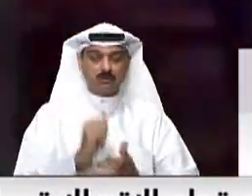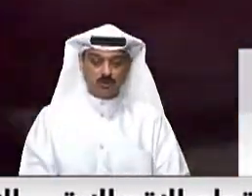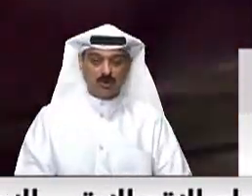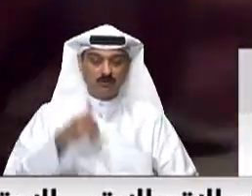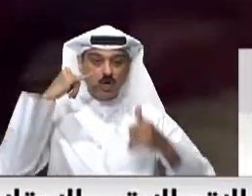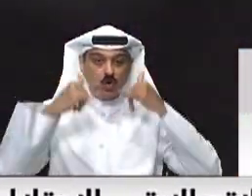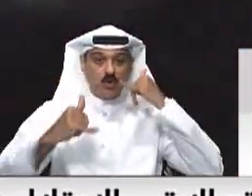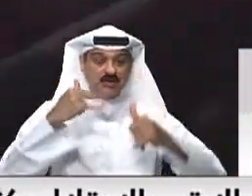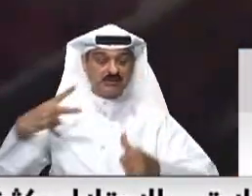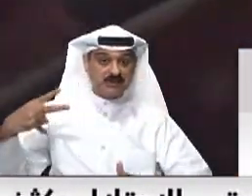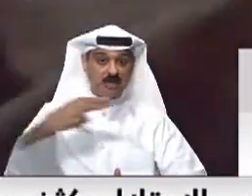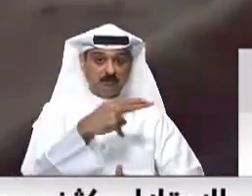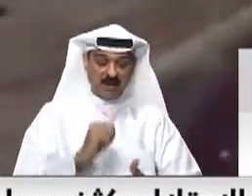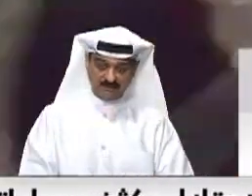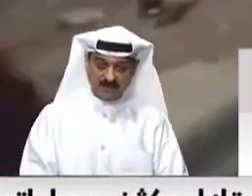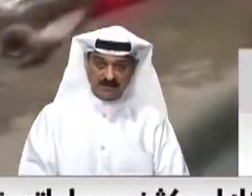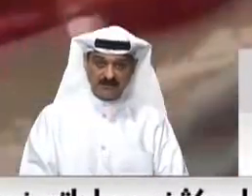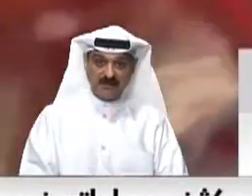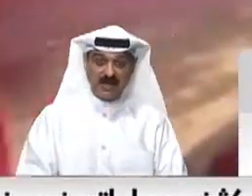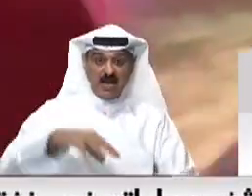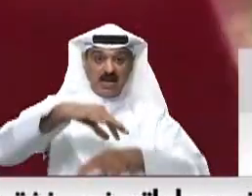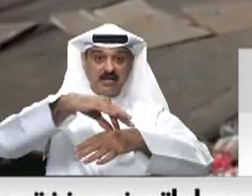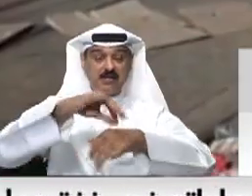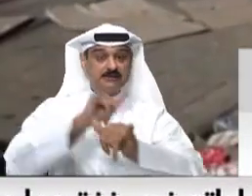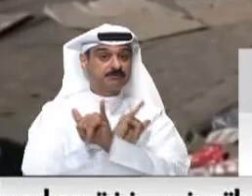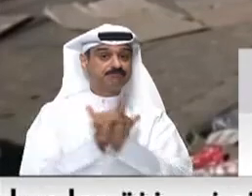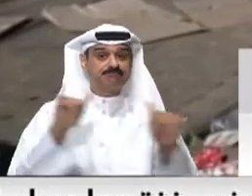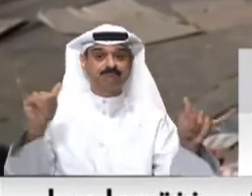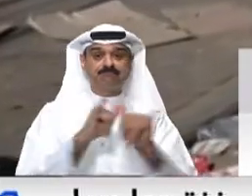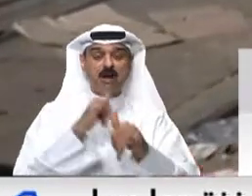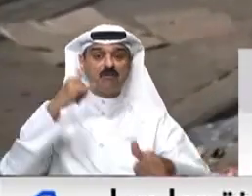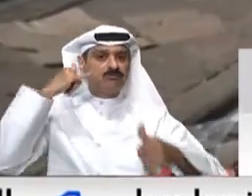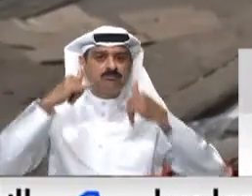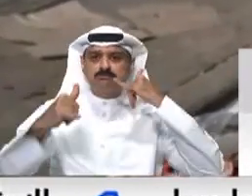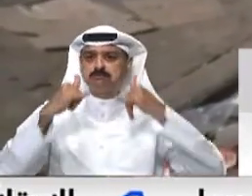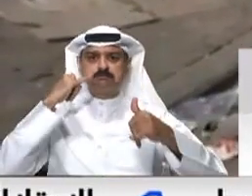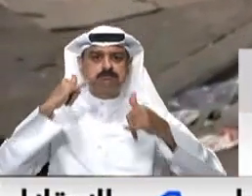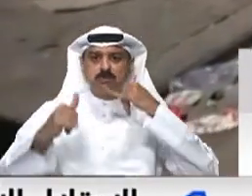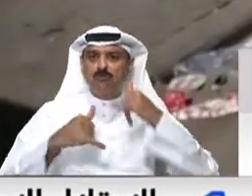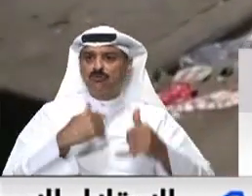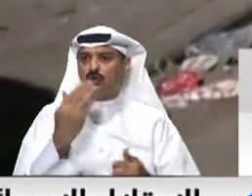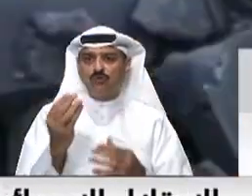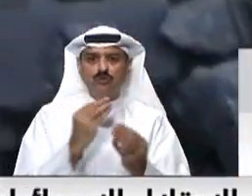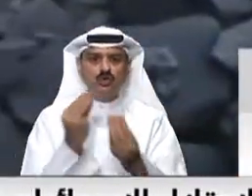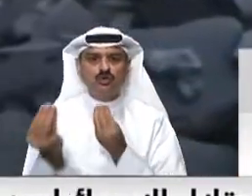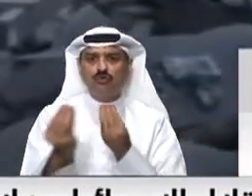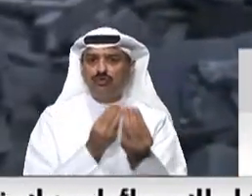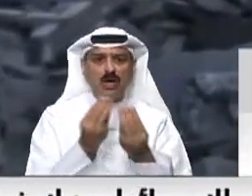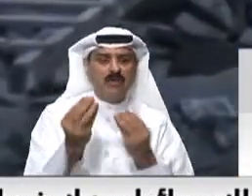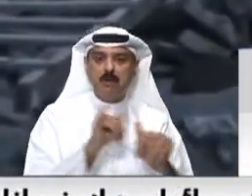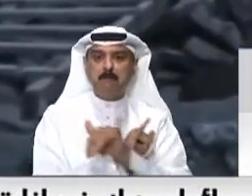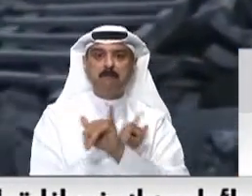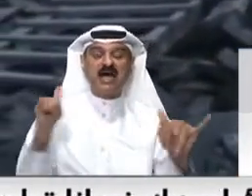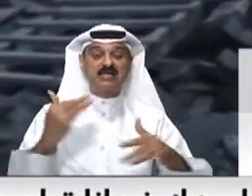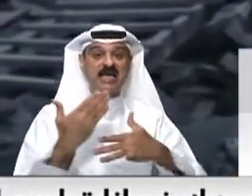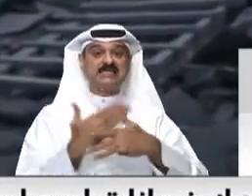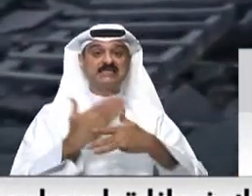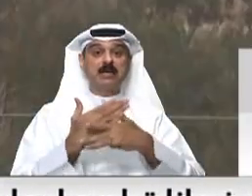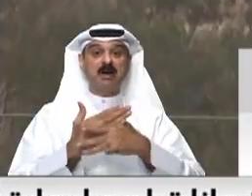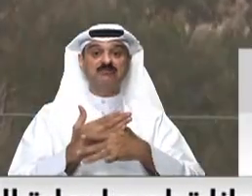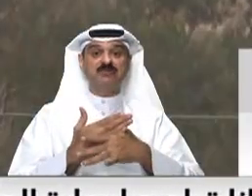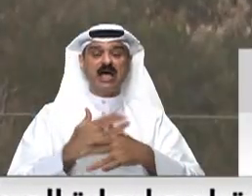أن أهالي قطاع غزة لا يستطيعون التواصل مع بعضهم البعض بعد ضرب شبكات